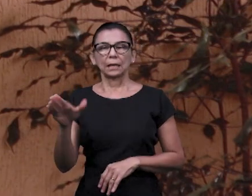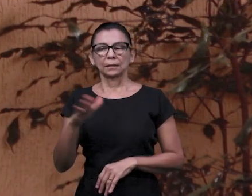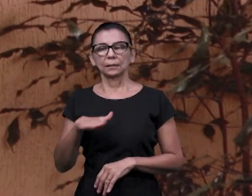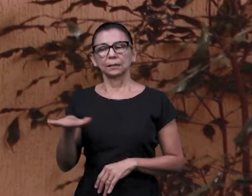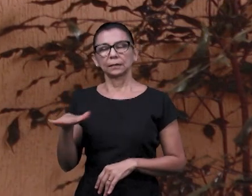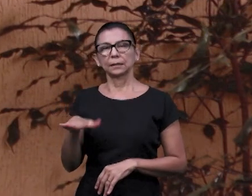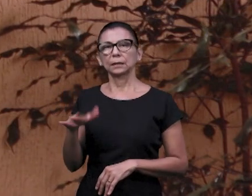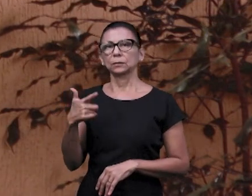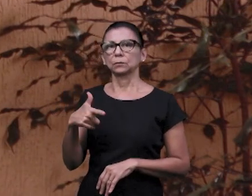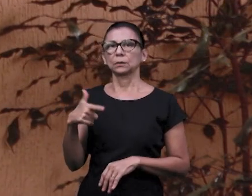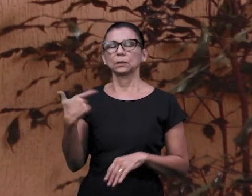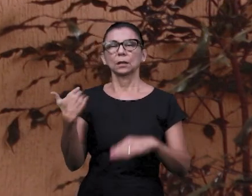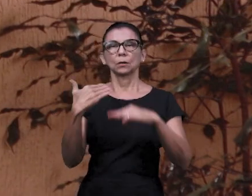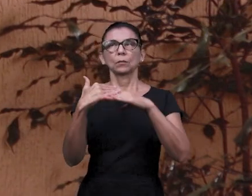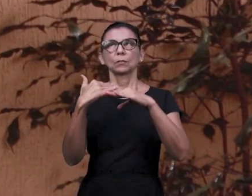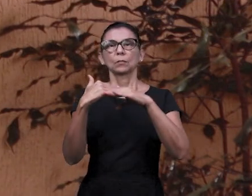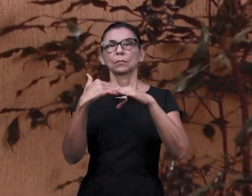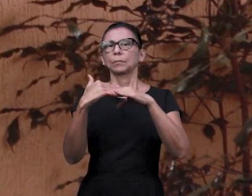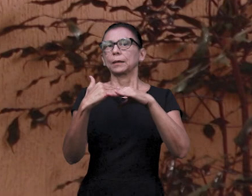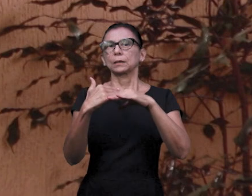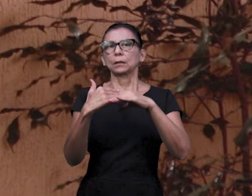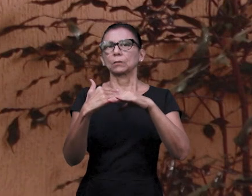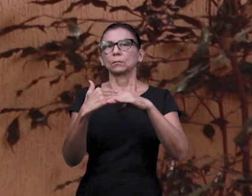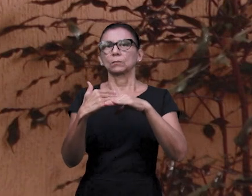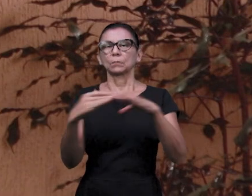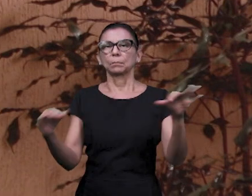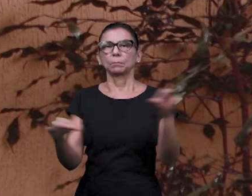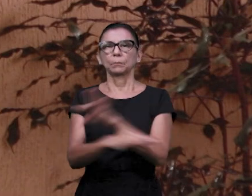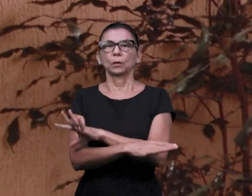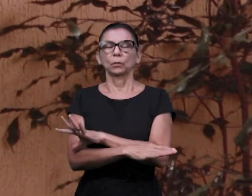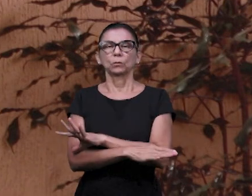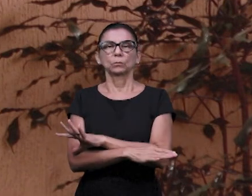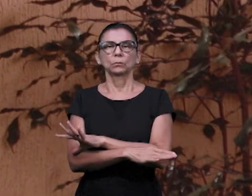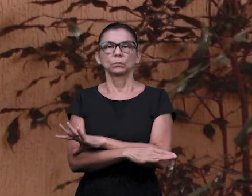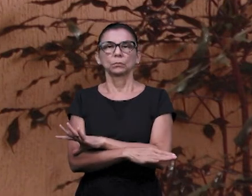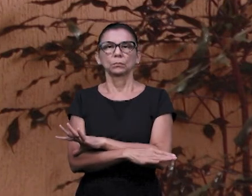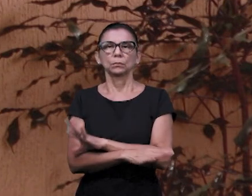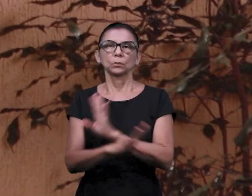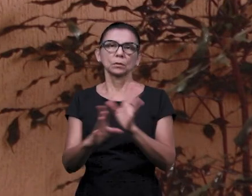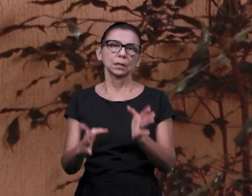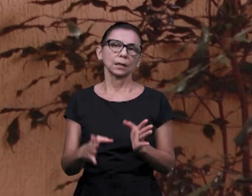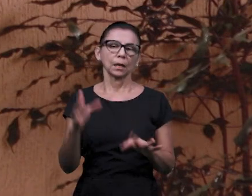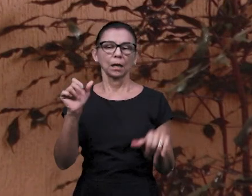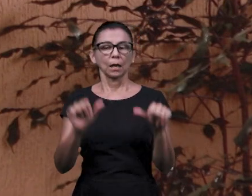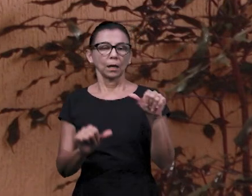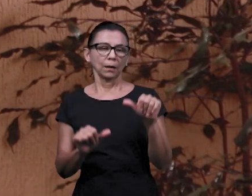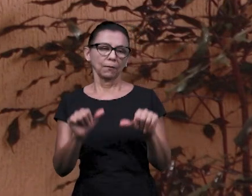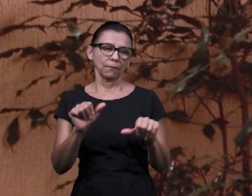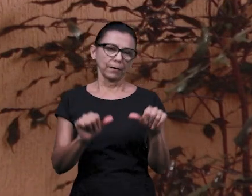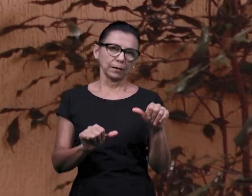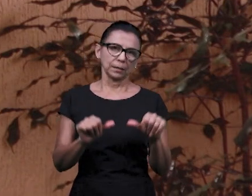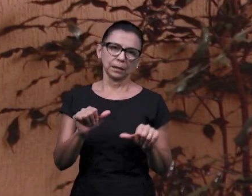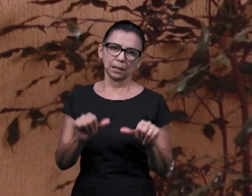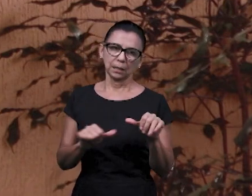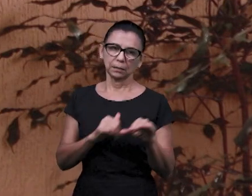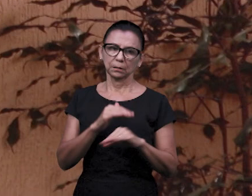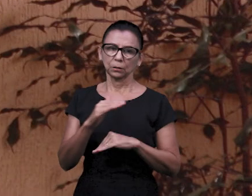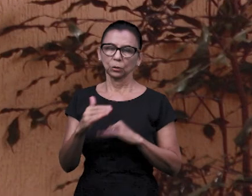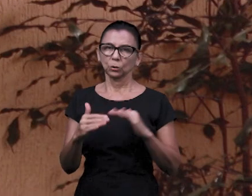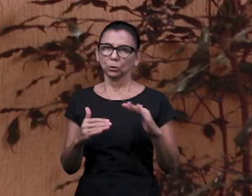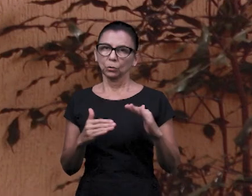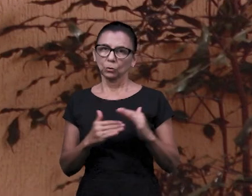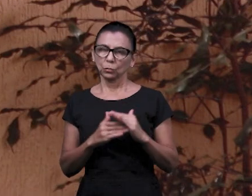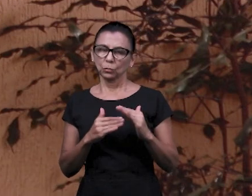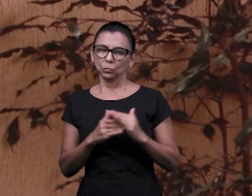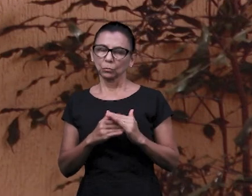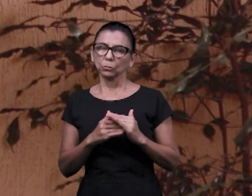Il n'existe pas un standard fixé, déterminé. Donc c'est du bon sens. Et encore une fois, tout est